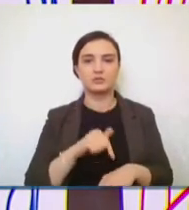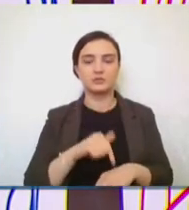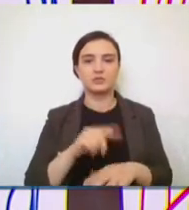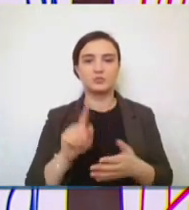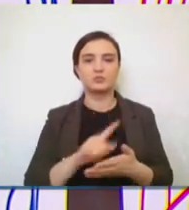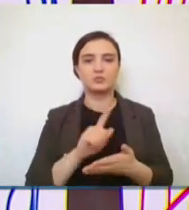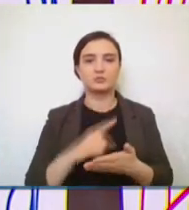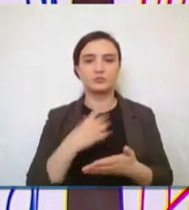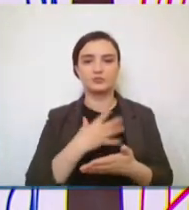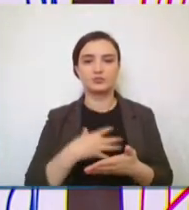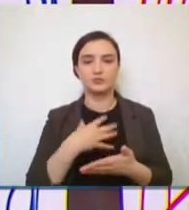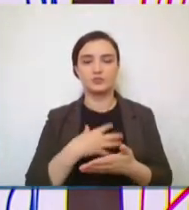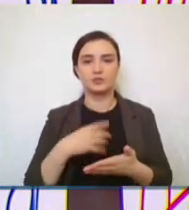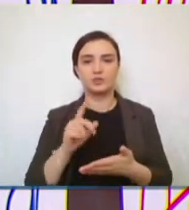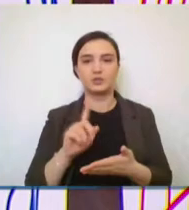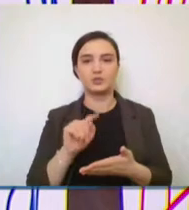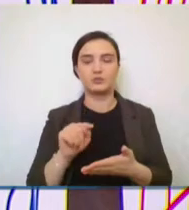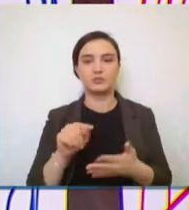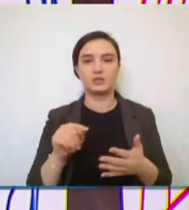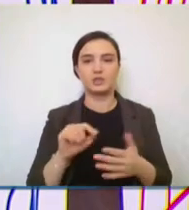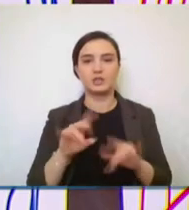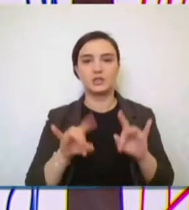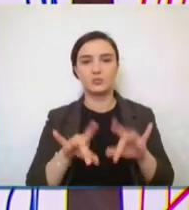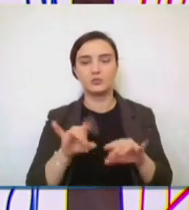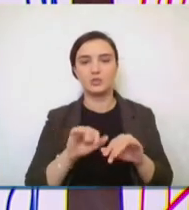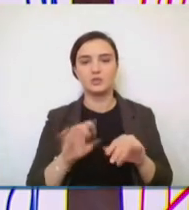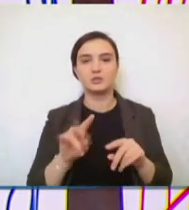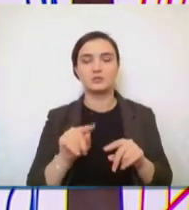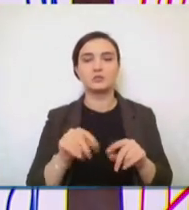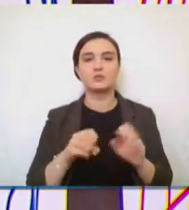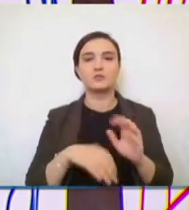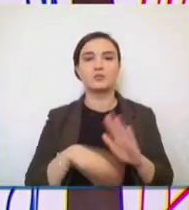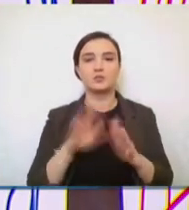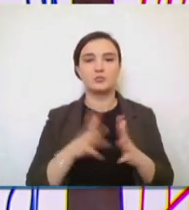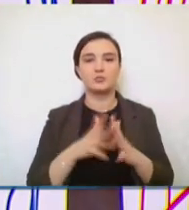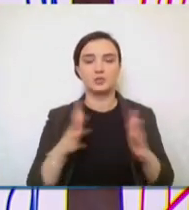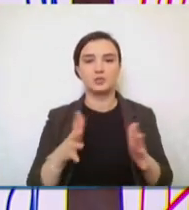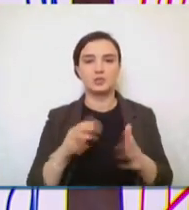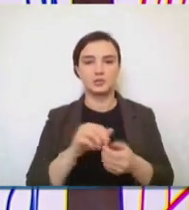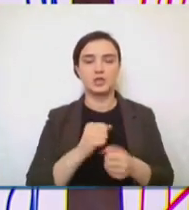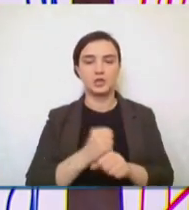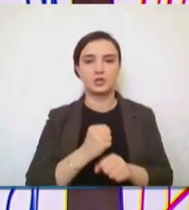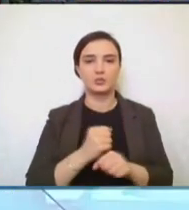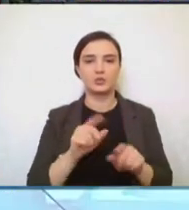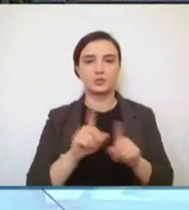მნიშვნელოვანია, რომ ან თერმულად, ან მექანიკურად კიდევ უფრო მეტად დაამუშავოთ ასეთ ტიპის საკვები.